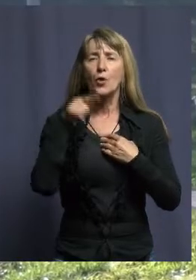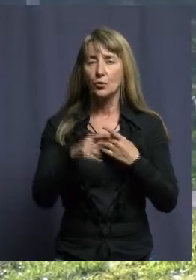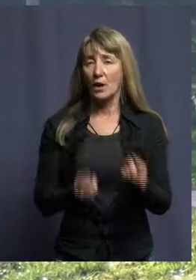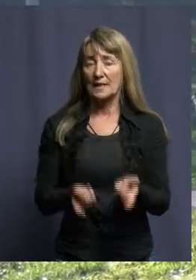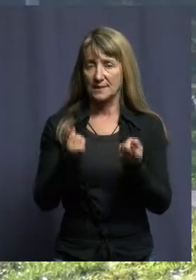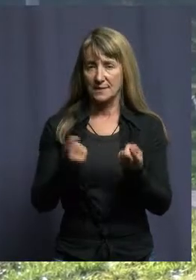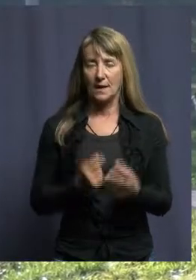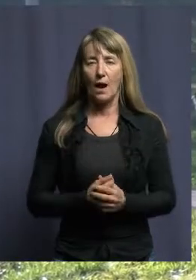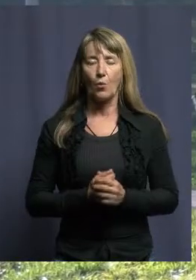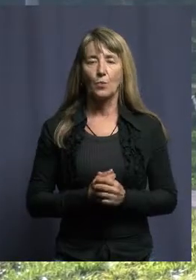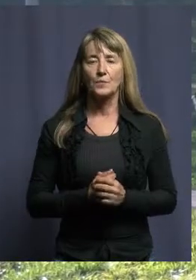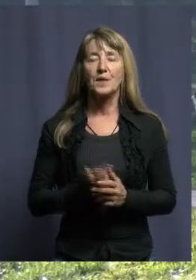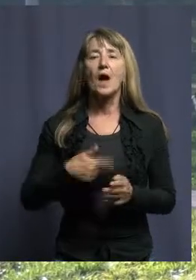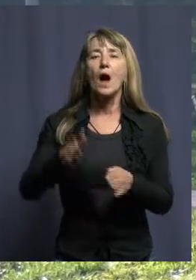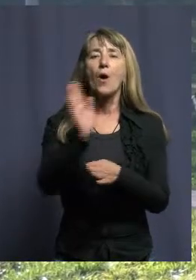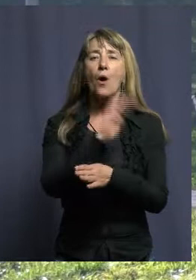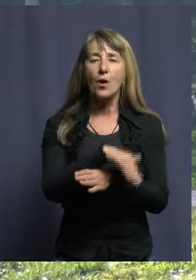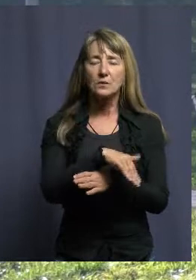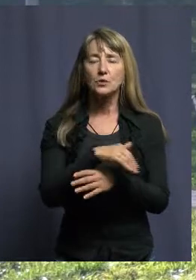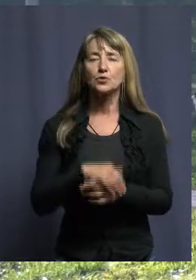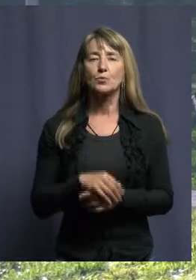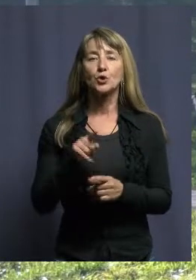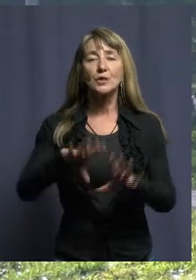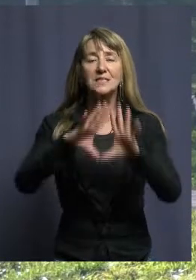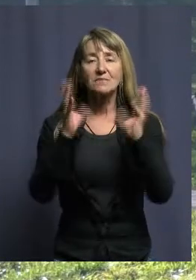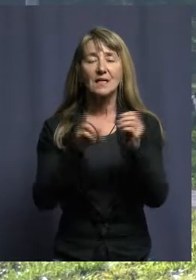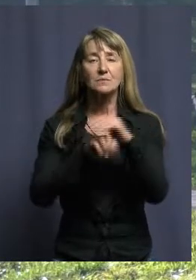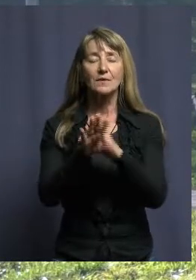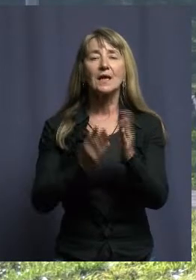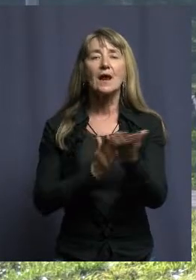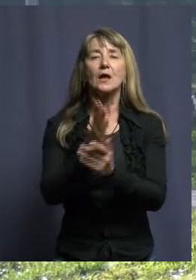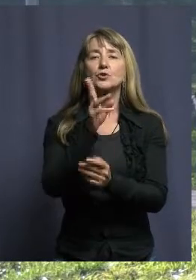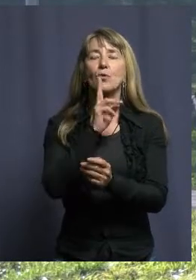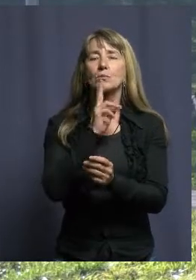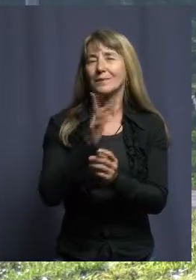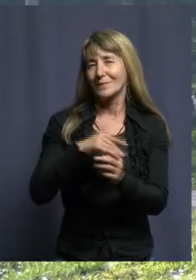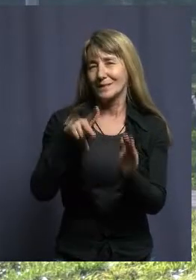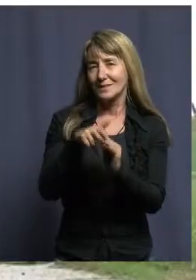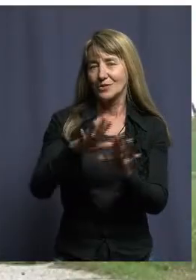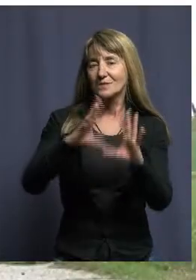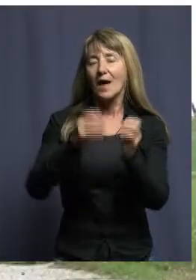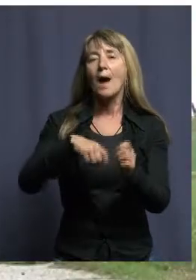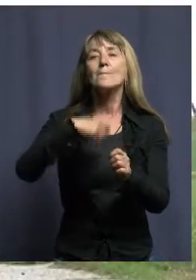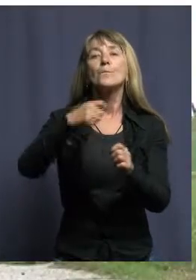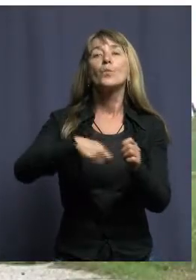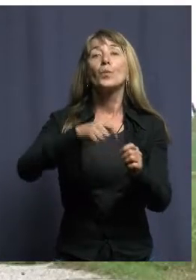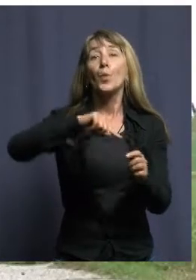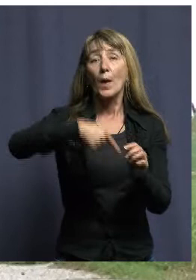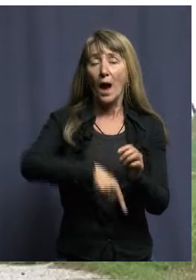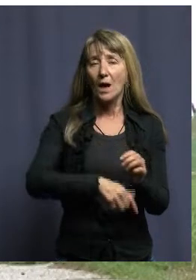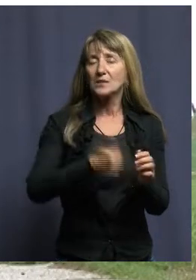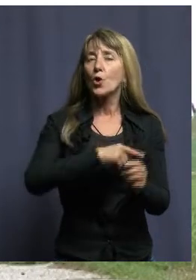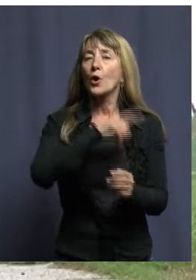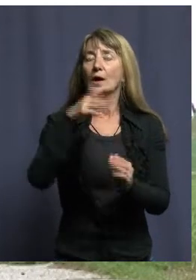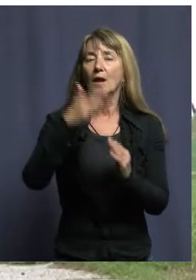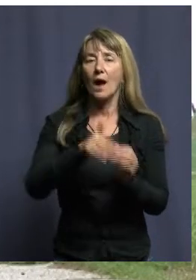selu, a onda ćemo to sve sprovoditi na način kako smo dogovorili, recimo završit ćemo sve bunare do kraja godine. Mi